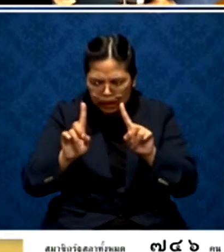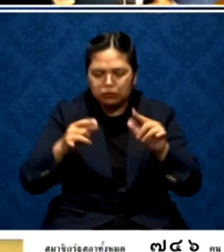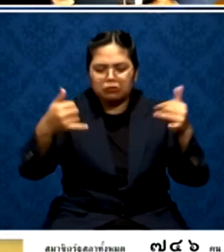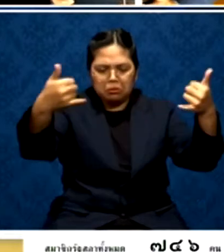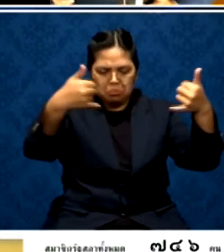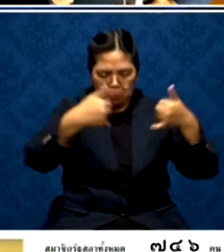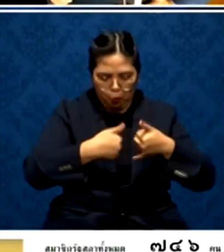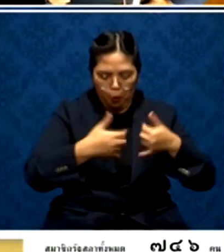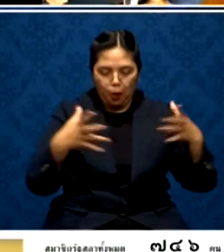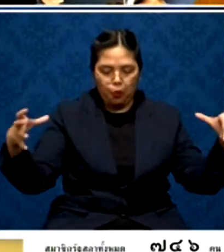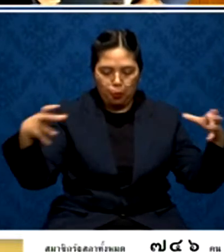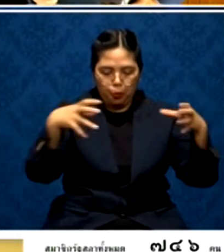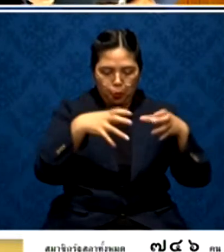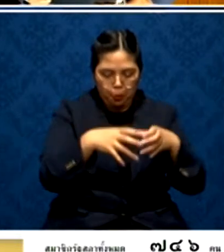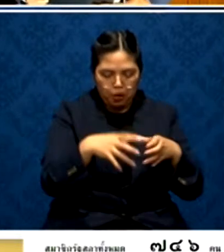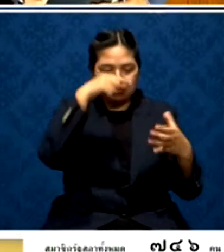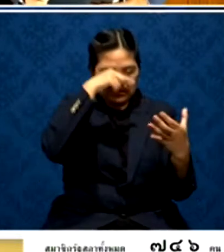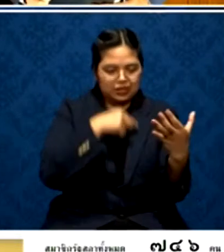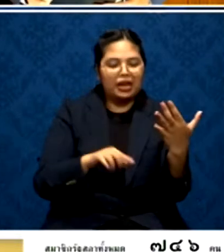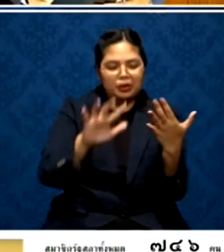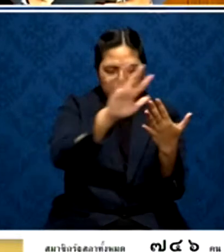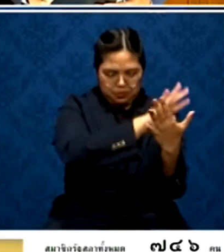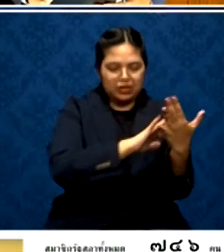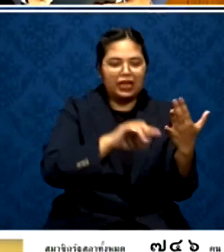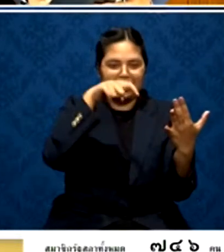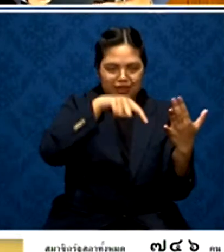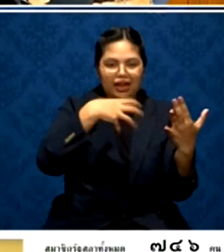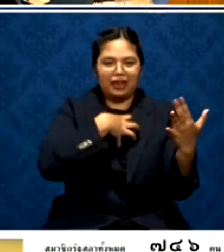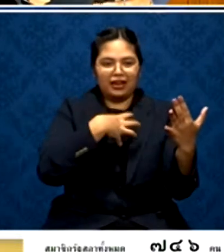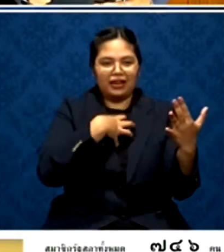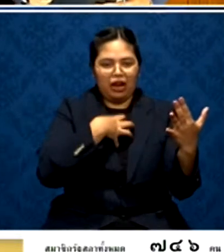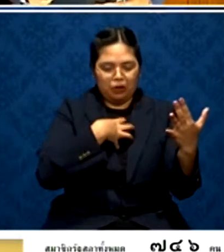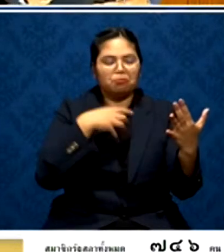ให้ประเทศไทยเป็นหนึ่งในจุดหมายปลายทางของผู้คน